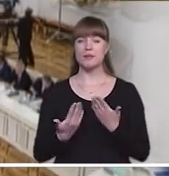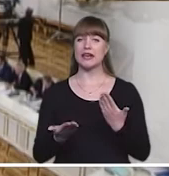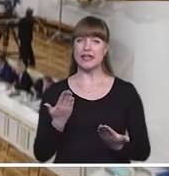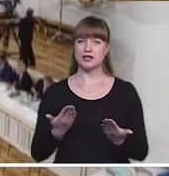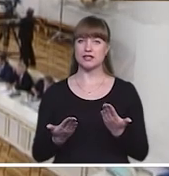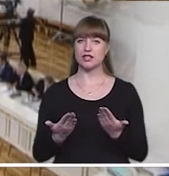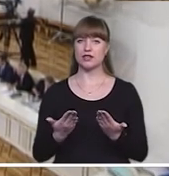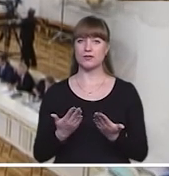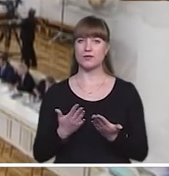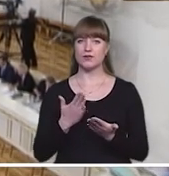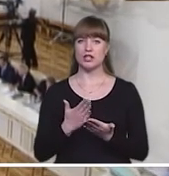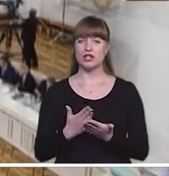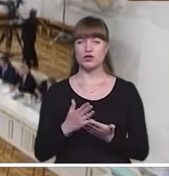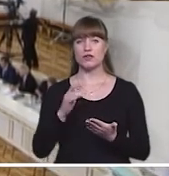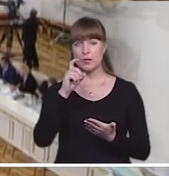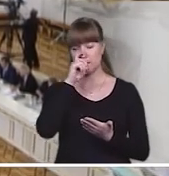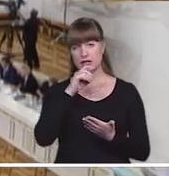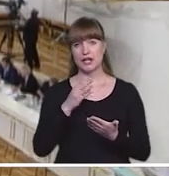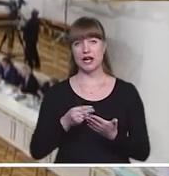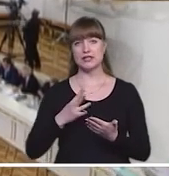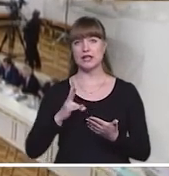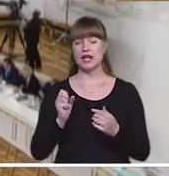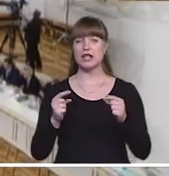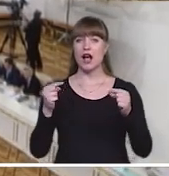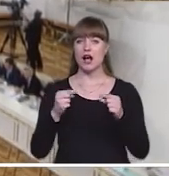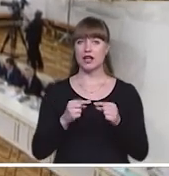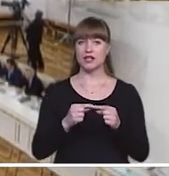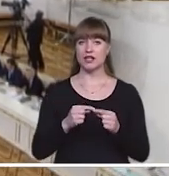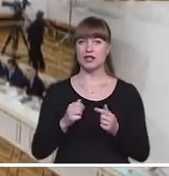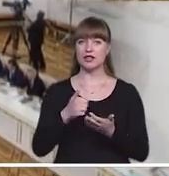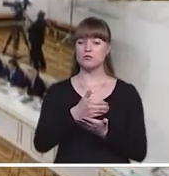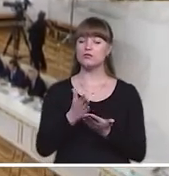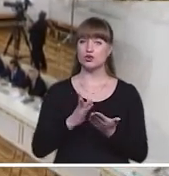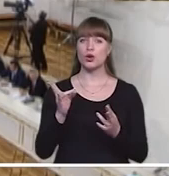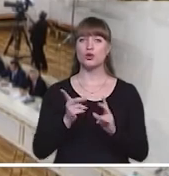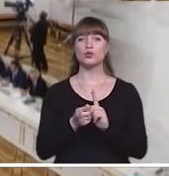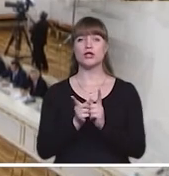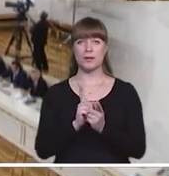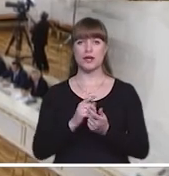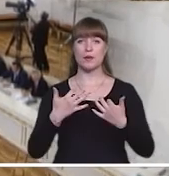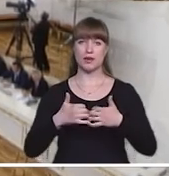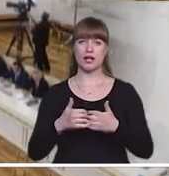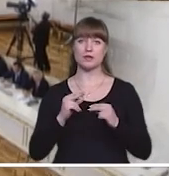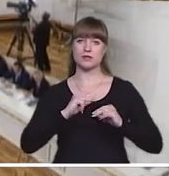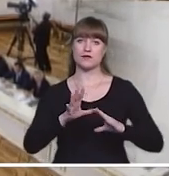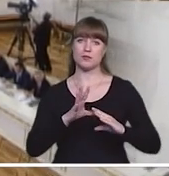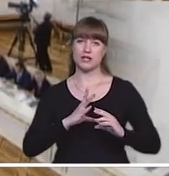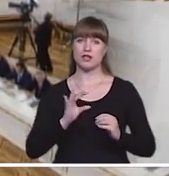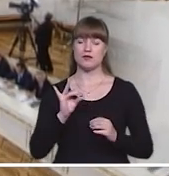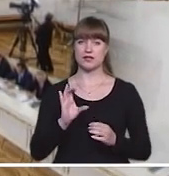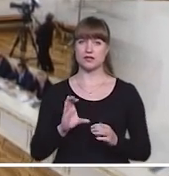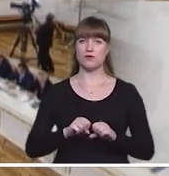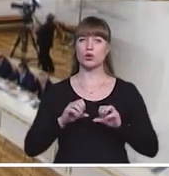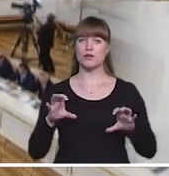если существенная доля плохих оценок приходится на конкретные виды услуг, нужно менять механизм взаимодействия с